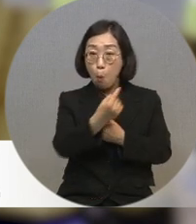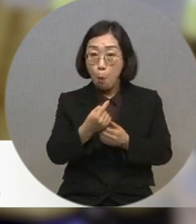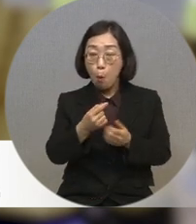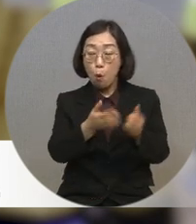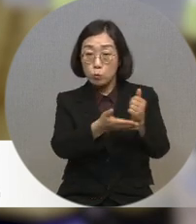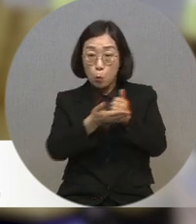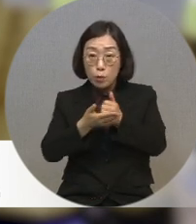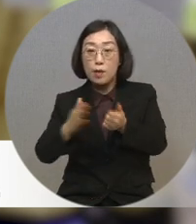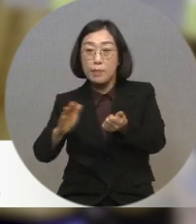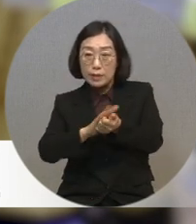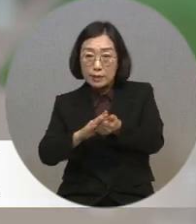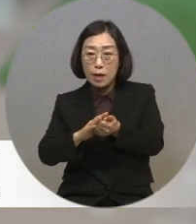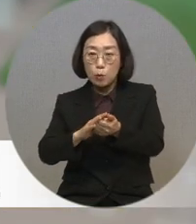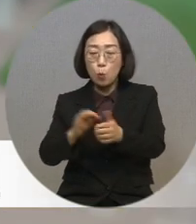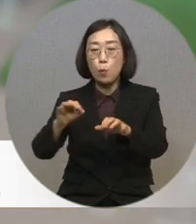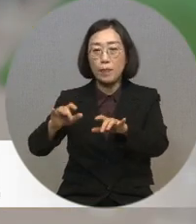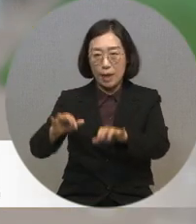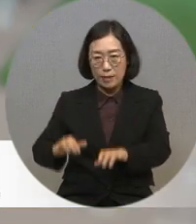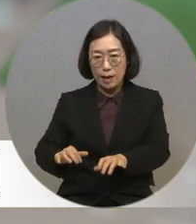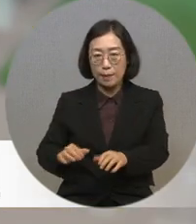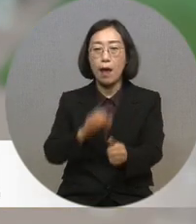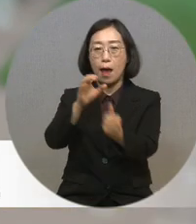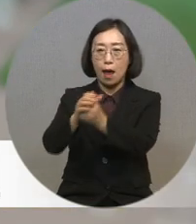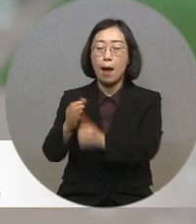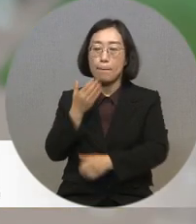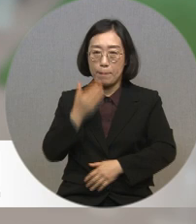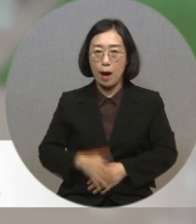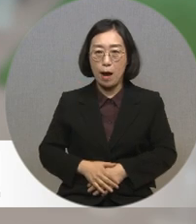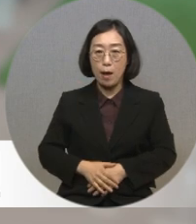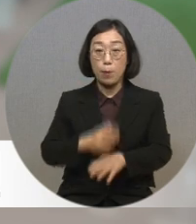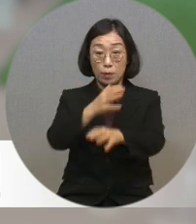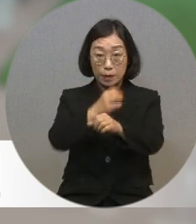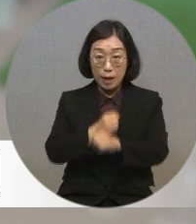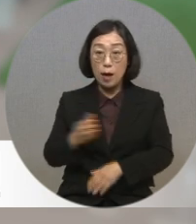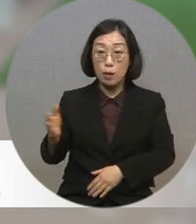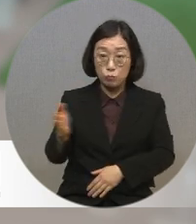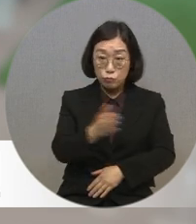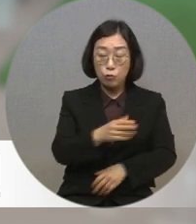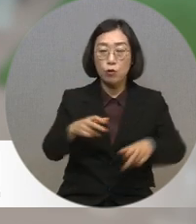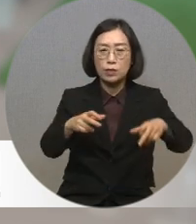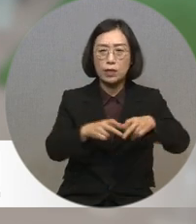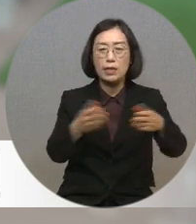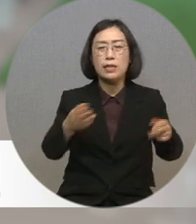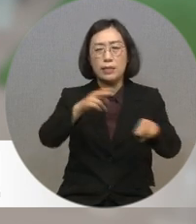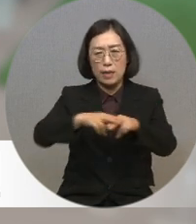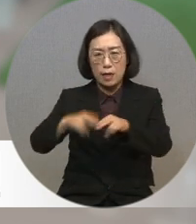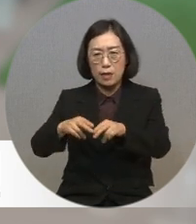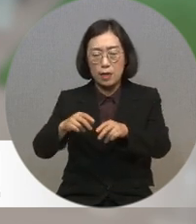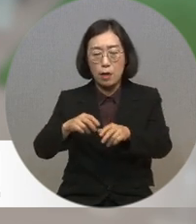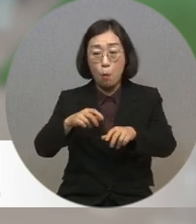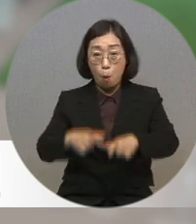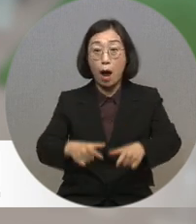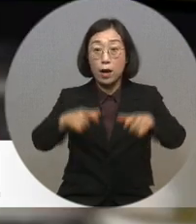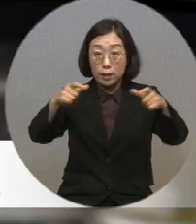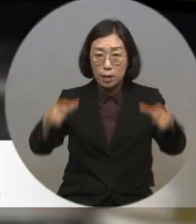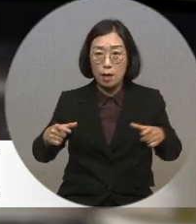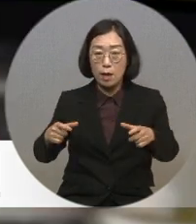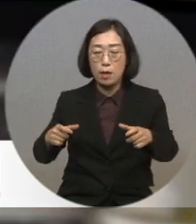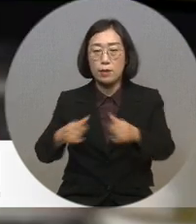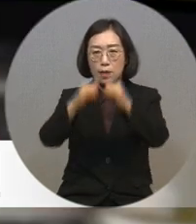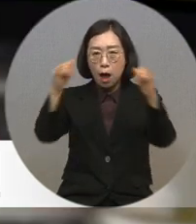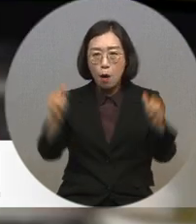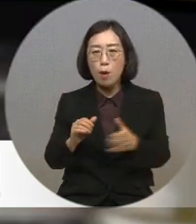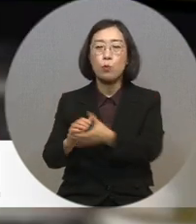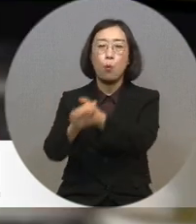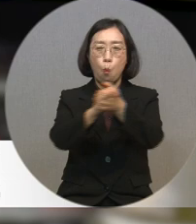업무도 맡게 될 예정입니다 이번 협약을 통해 장애인의 직업 확대 기회가 다양해져 사회 통합에 기여할 수